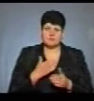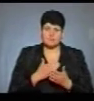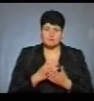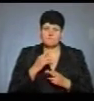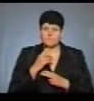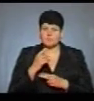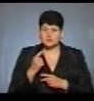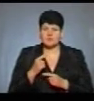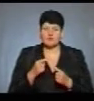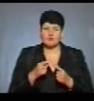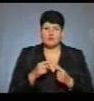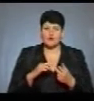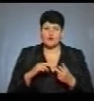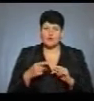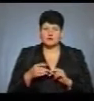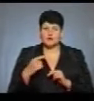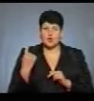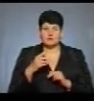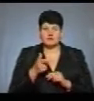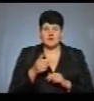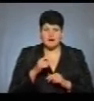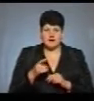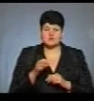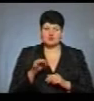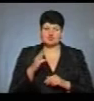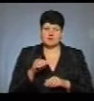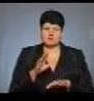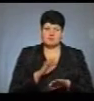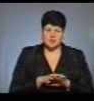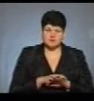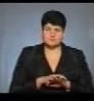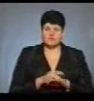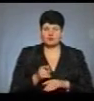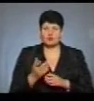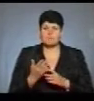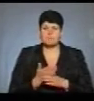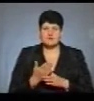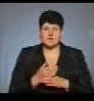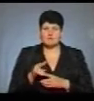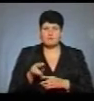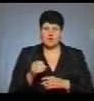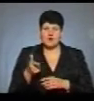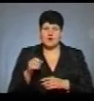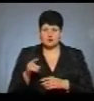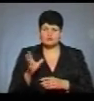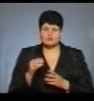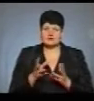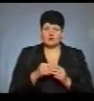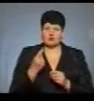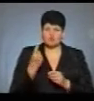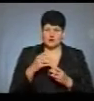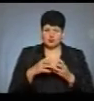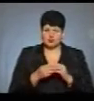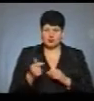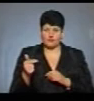помилки по обміну з облгазом і Ощадбанком, тому пільги по газу будуть зараховані однією сумою в